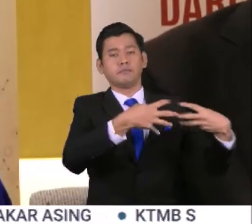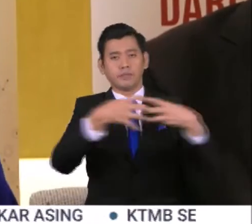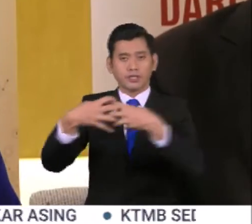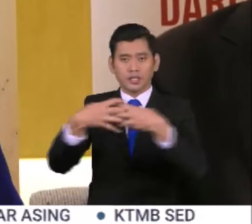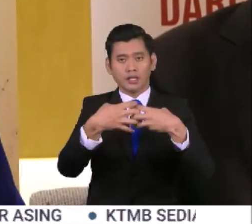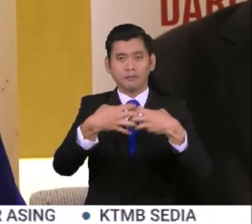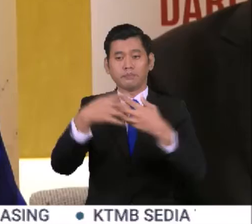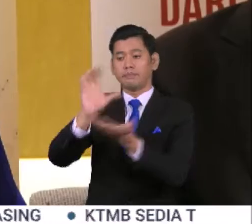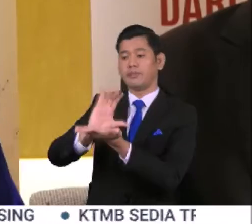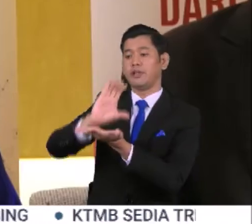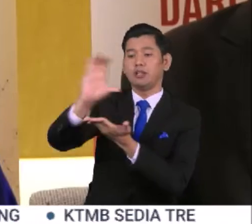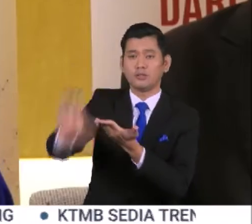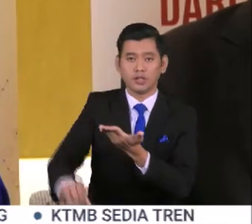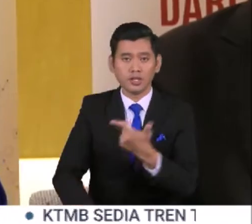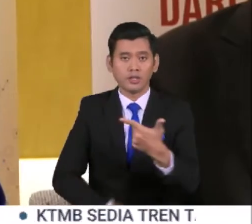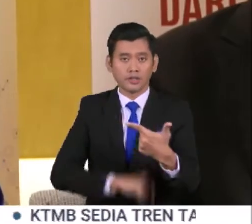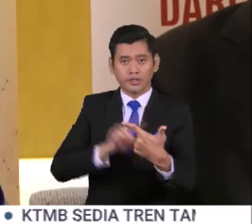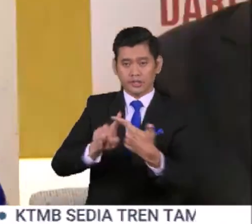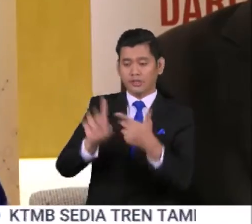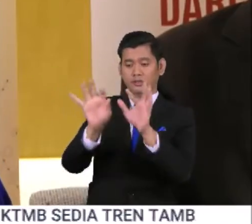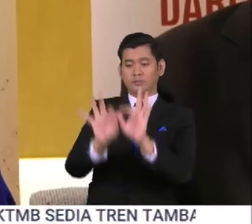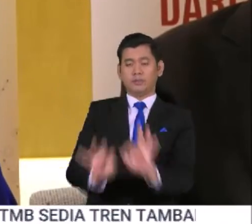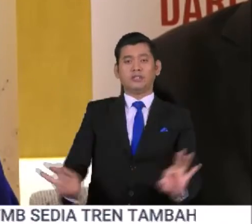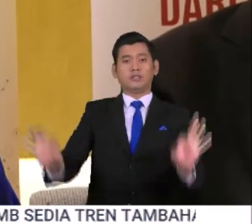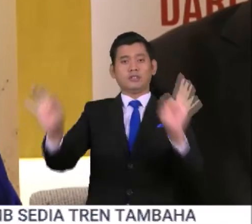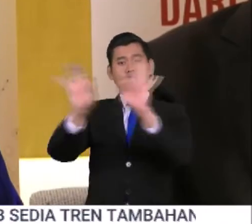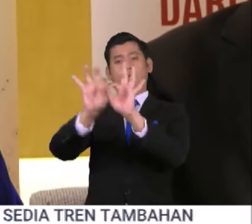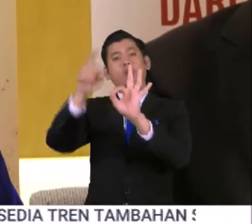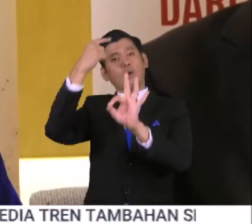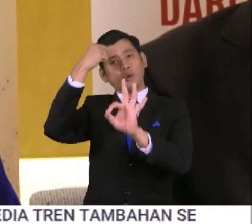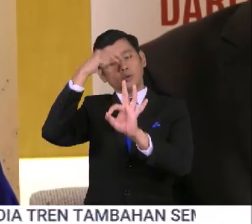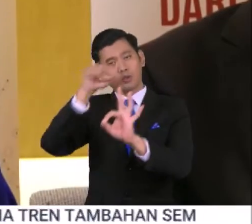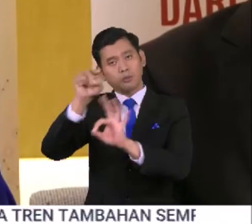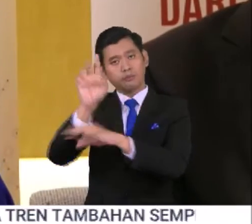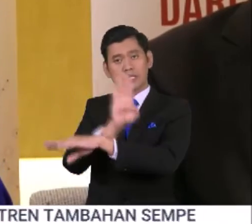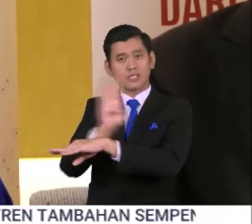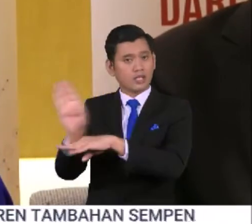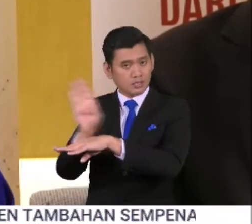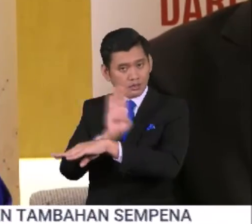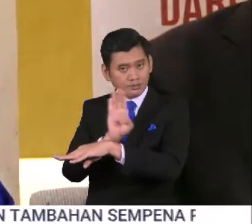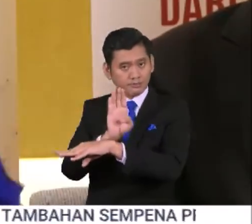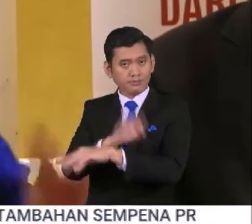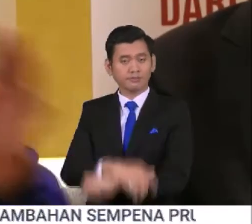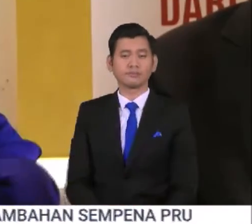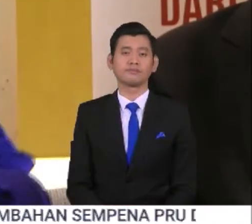dari segi pelaburan dan juga pentingnya dari segi perdagangan.